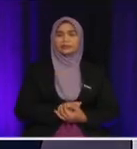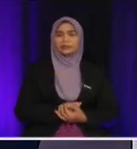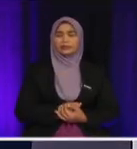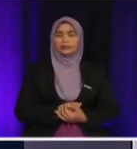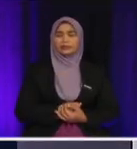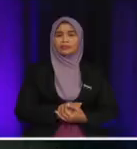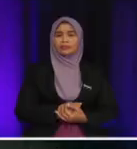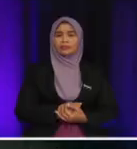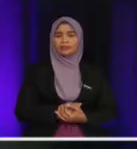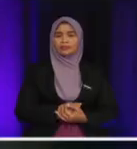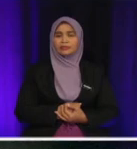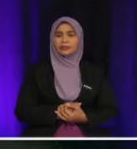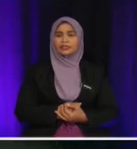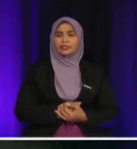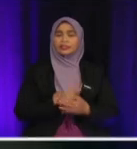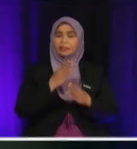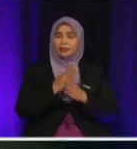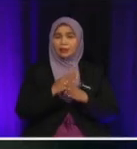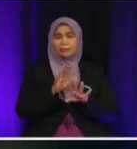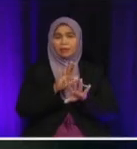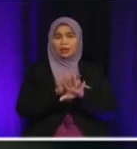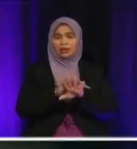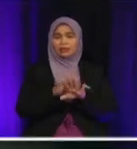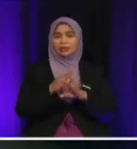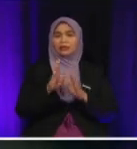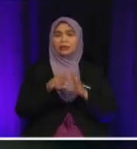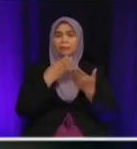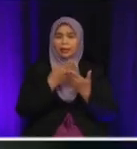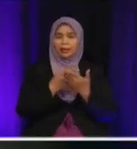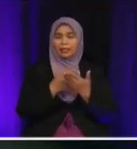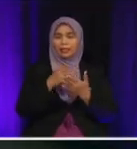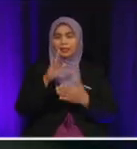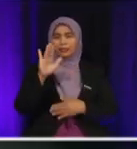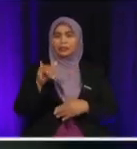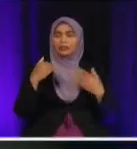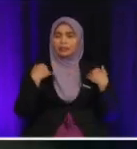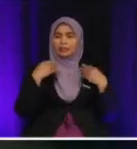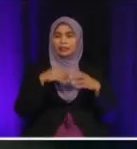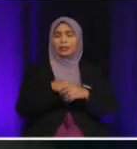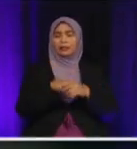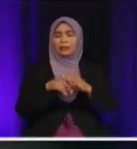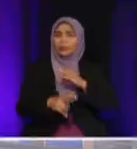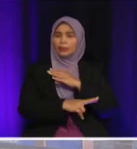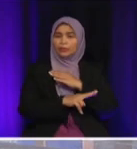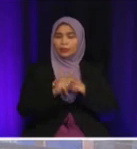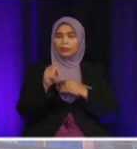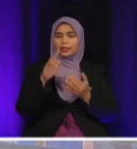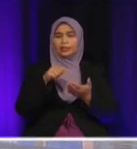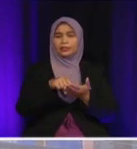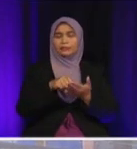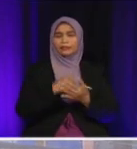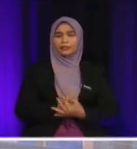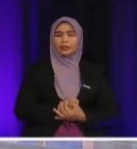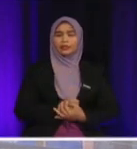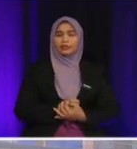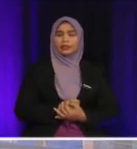takutlah ustaz, kan? Ha. Tapi sebenarnya banyak hikmah yang terdapat dalam apa yang kita belajar pada hari ini. Mungkin ada sedikit kesimpulan ataupun rumusan daripada ustaz.